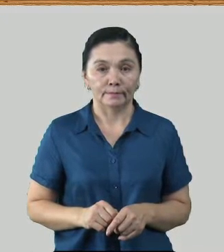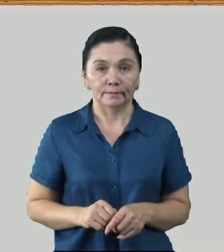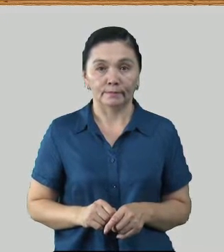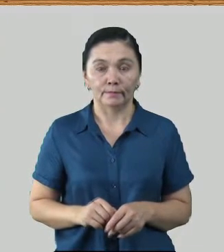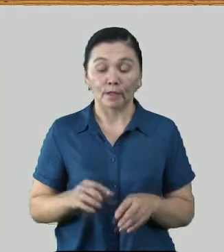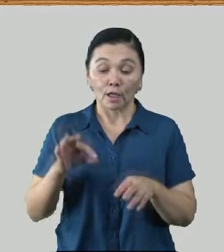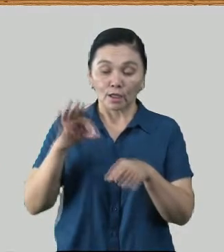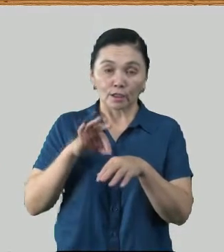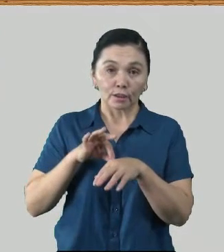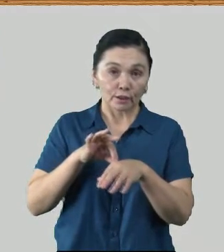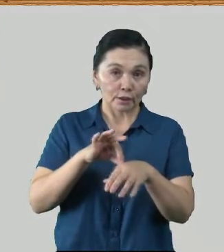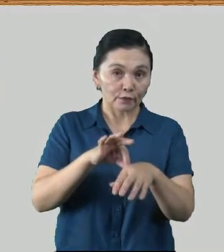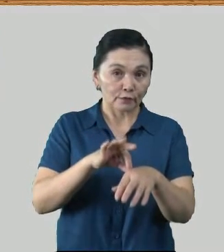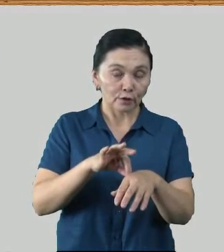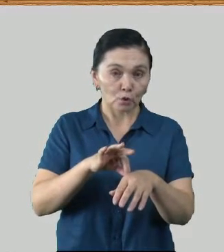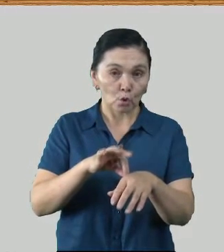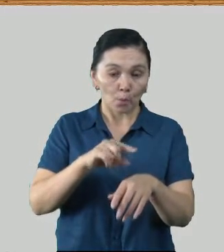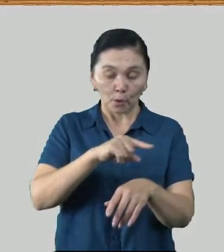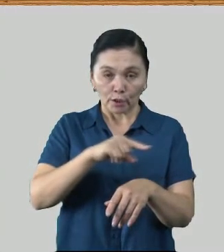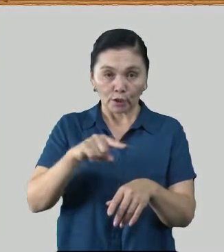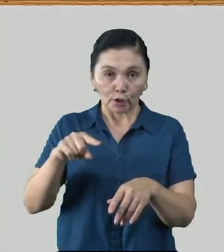И ведем ее